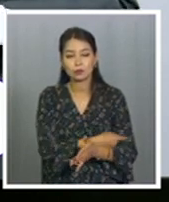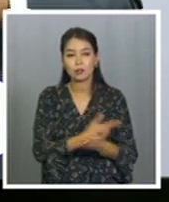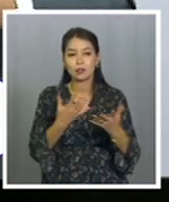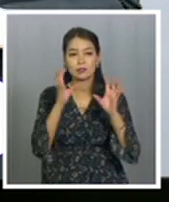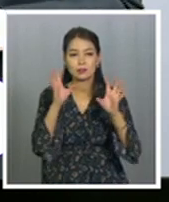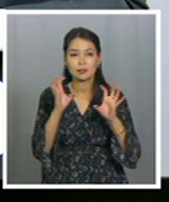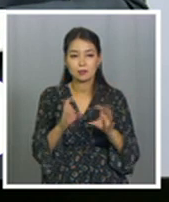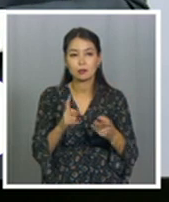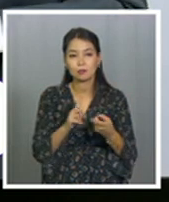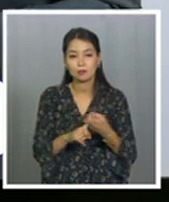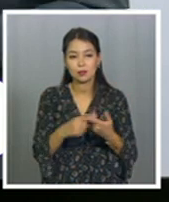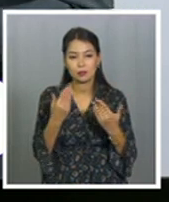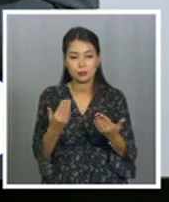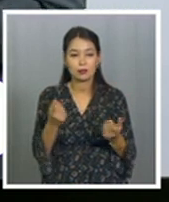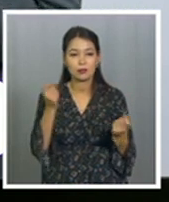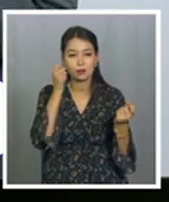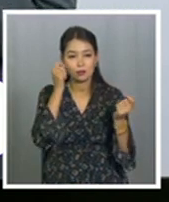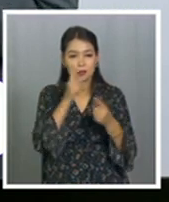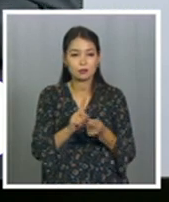байланысты өзгеретінін анықтаймыз.